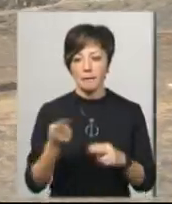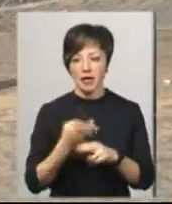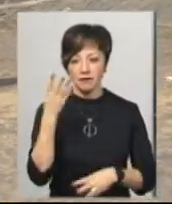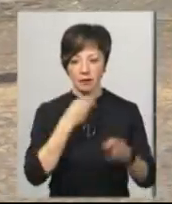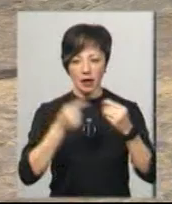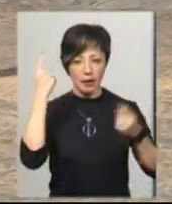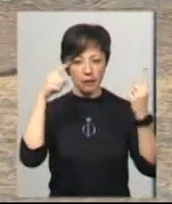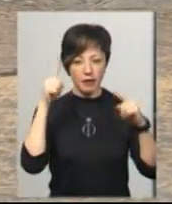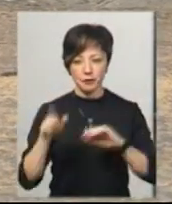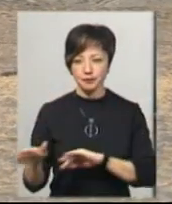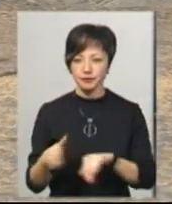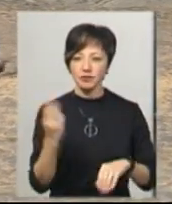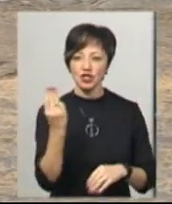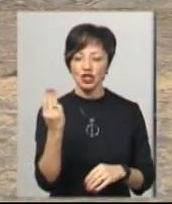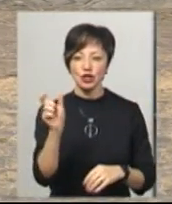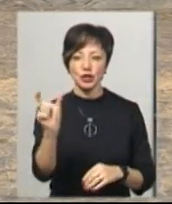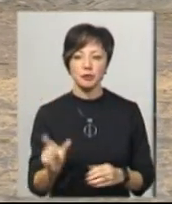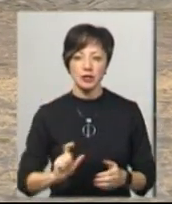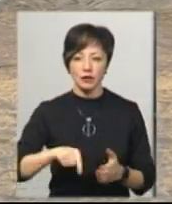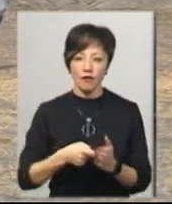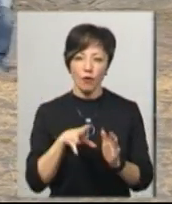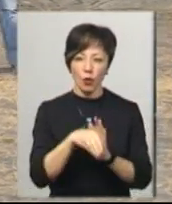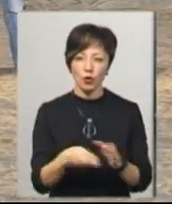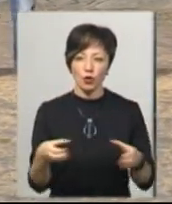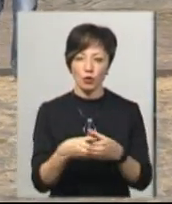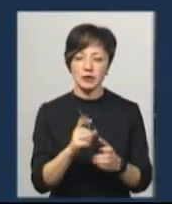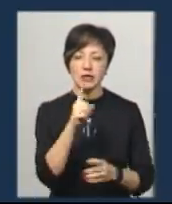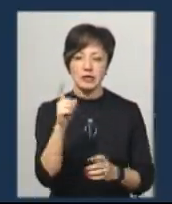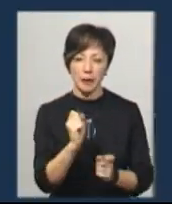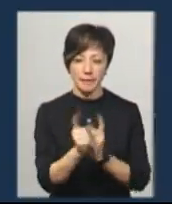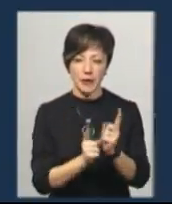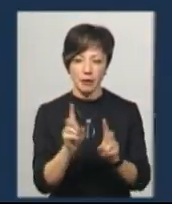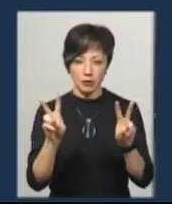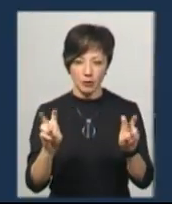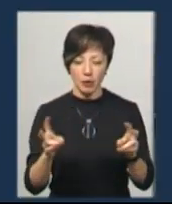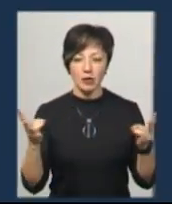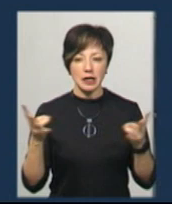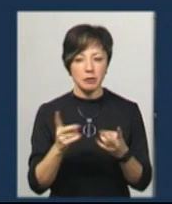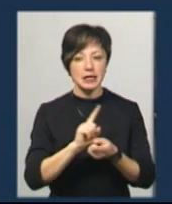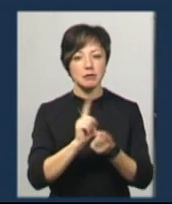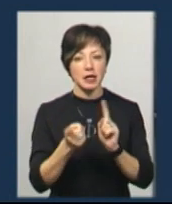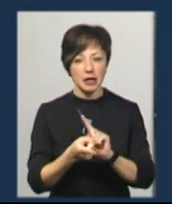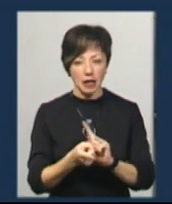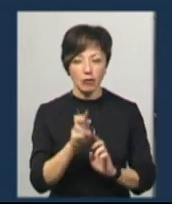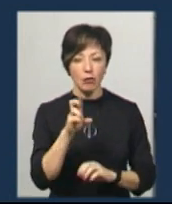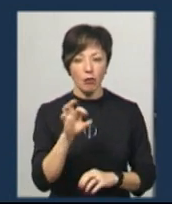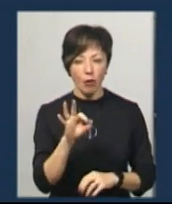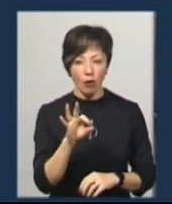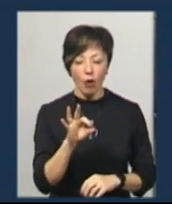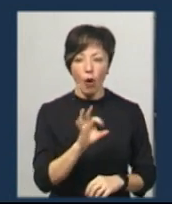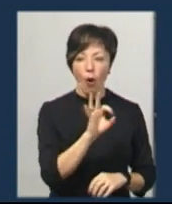міфів. Шепотівчанин Юрій Вахоцький входить до ініціативної групи за перейменування. Потрібно змінити, тому що Островський